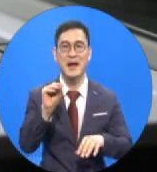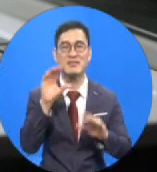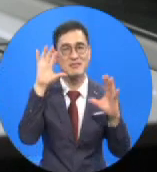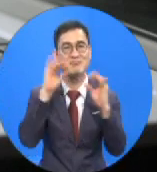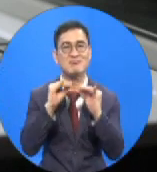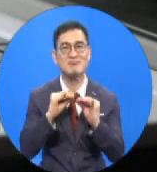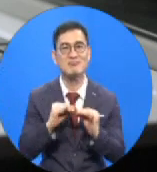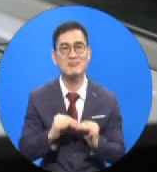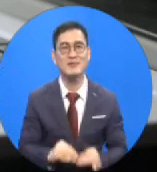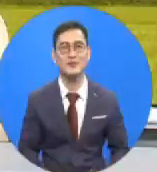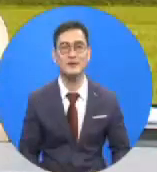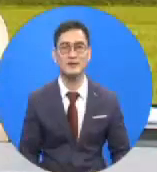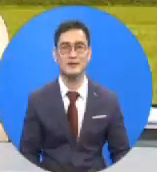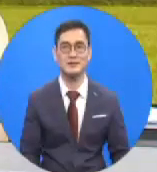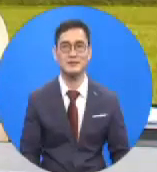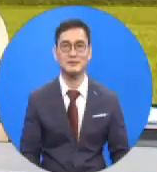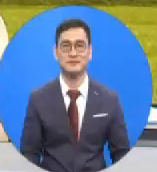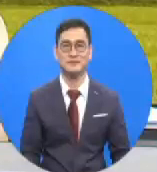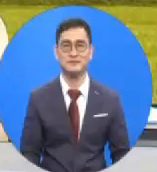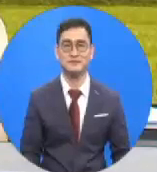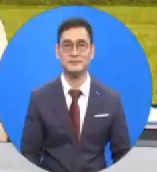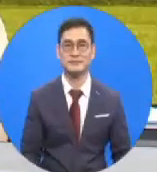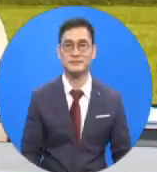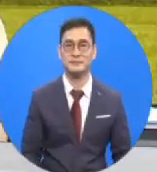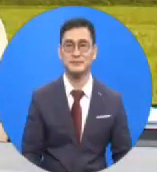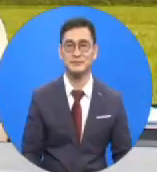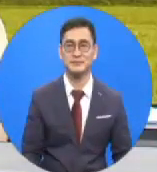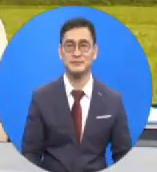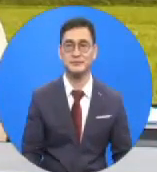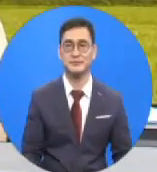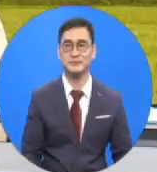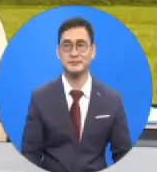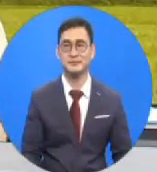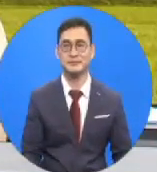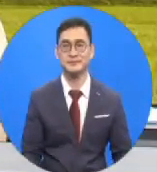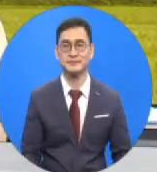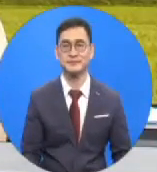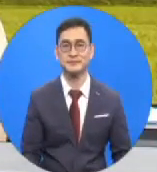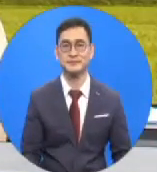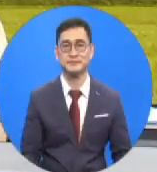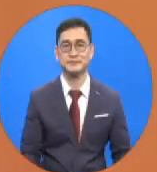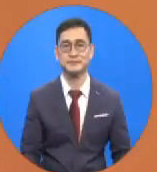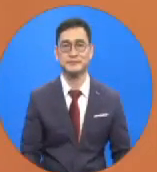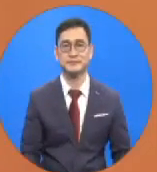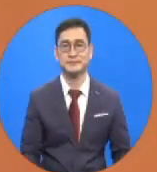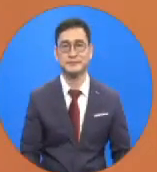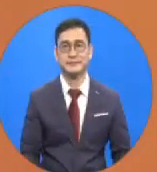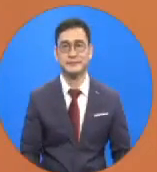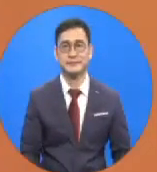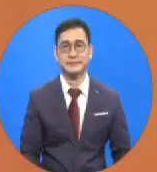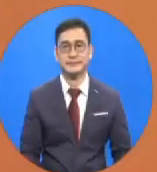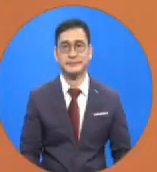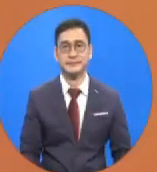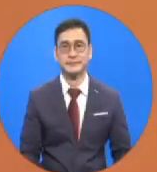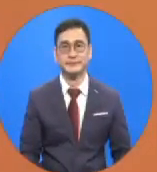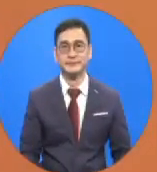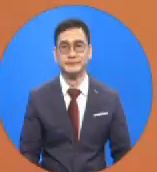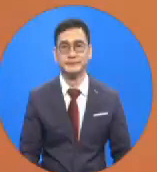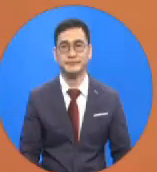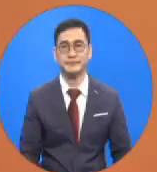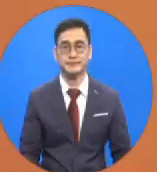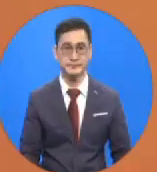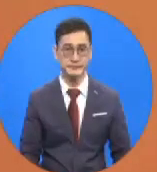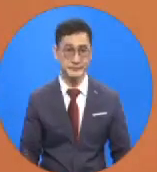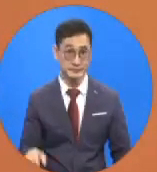이런 코 어떻게 보십니까 일단 굉장히 좀 돌날 반이 되고 있는것 같아요 이제 첫 번째는